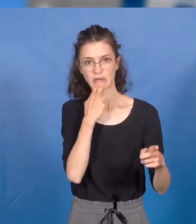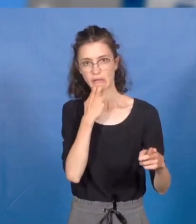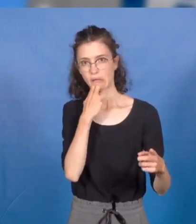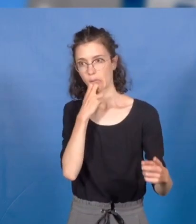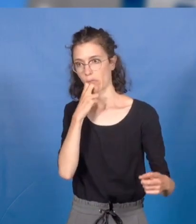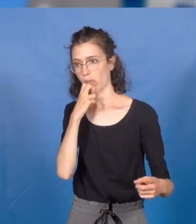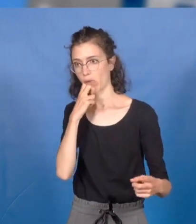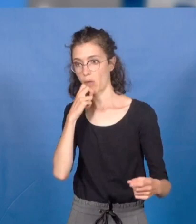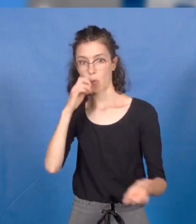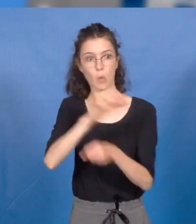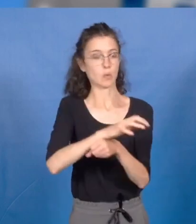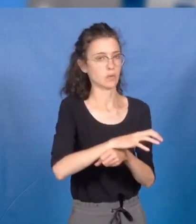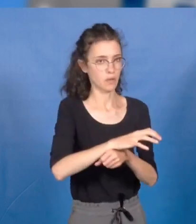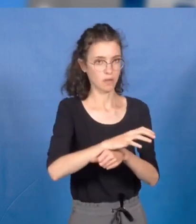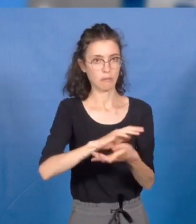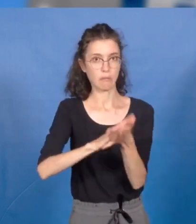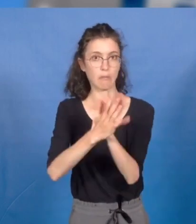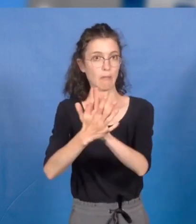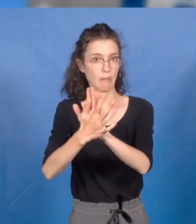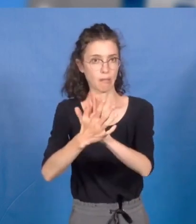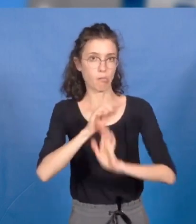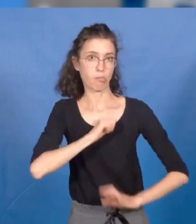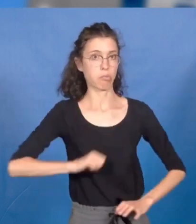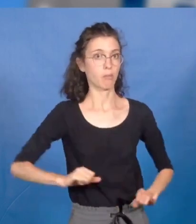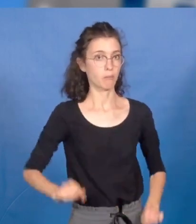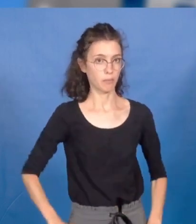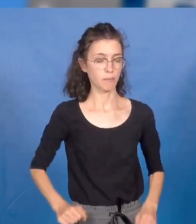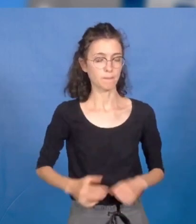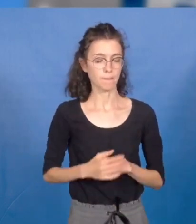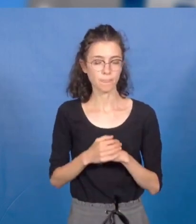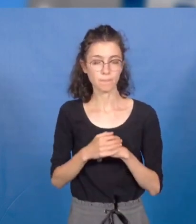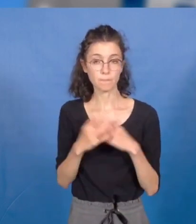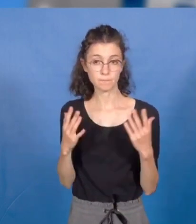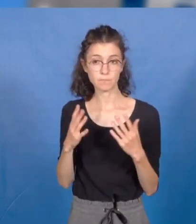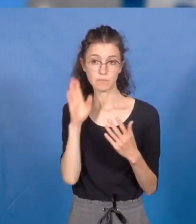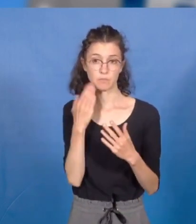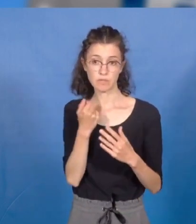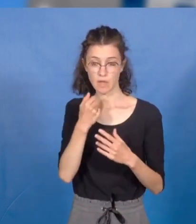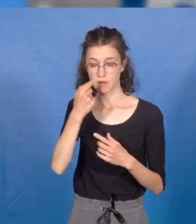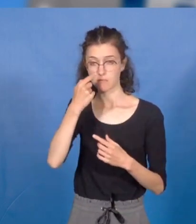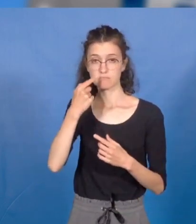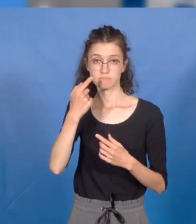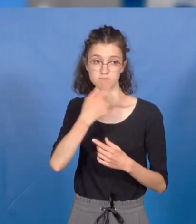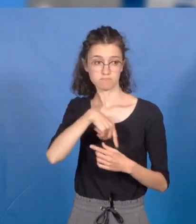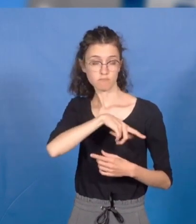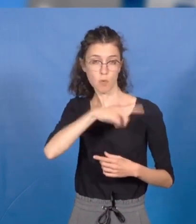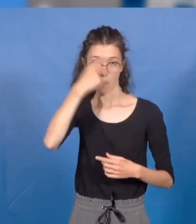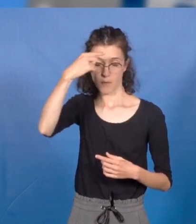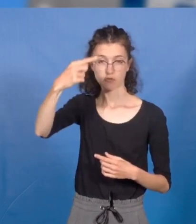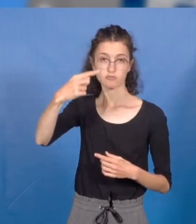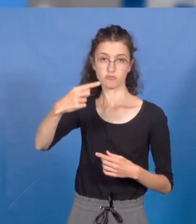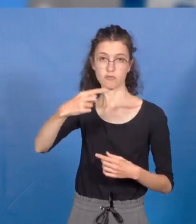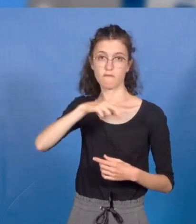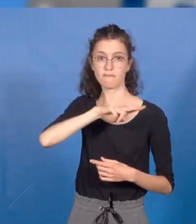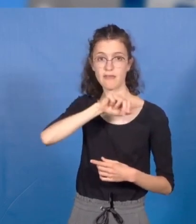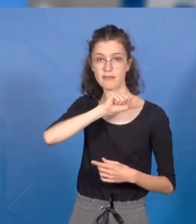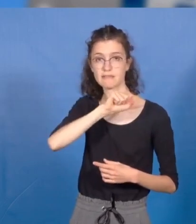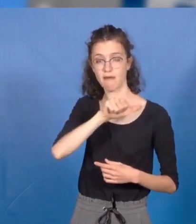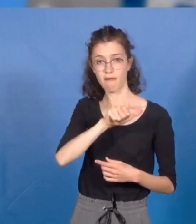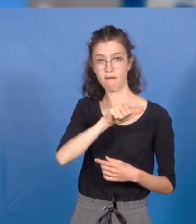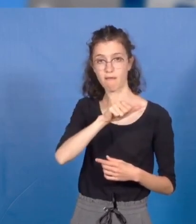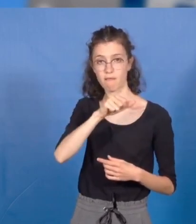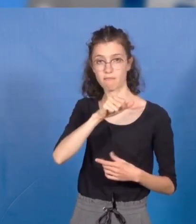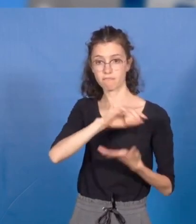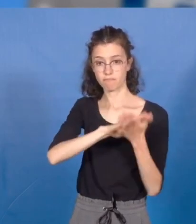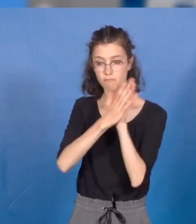Donc la défenseur des droits, je le rappelle, l'a rappelé aussi, il est illusoire de penser que nous pouvons distinguer la VSA de l'utilisation de